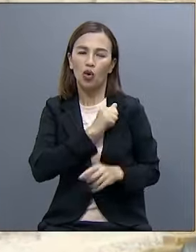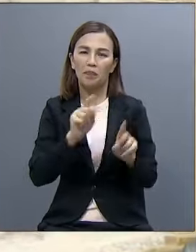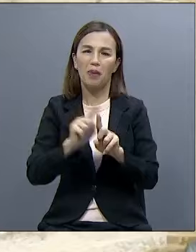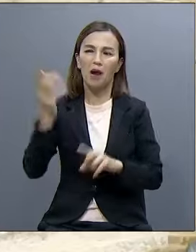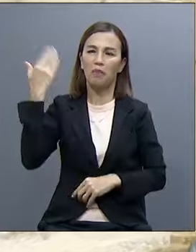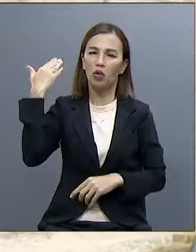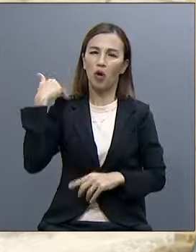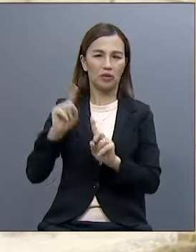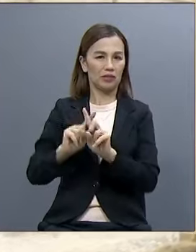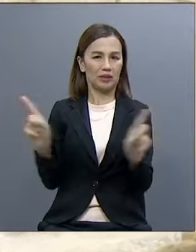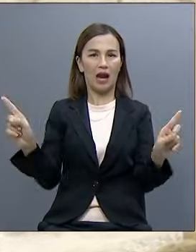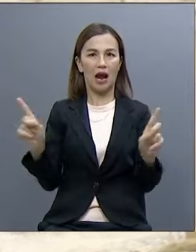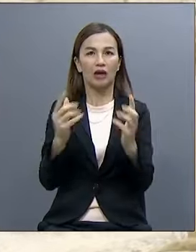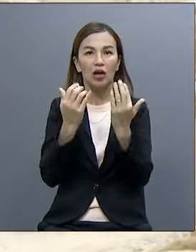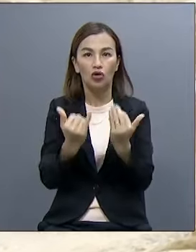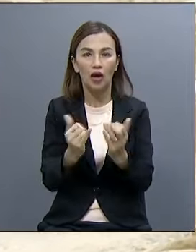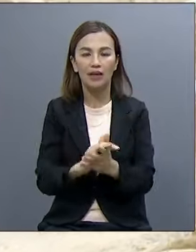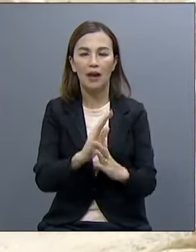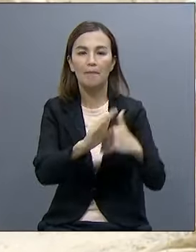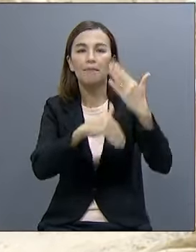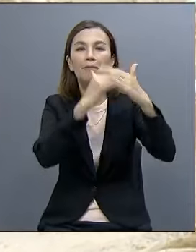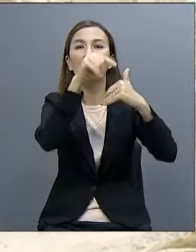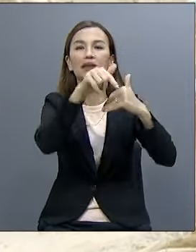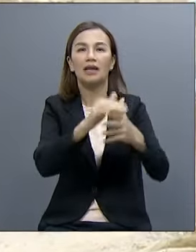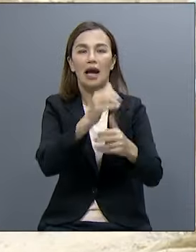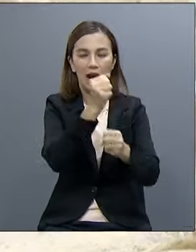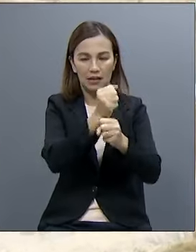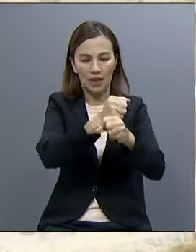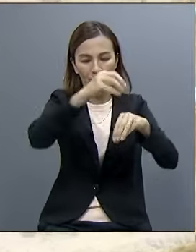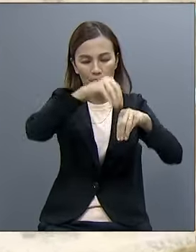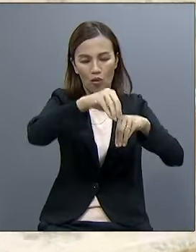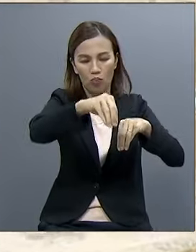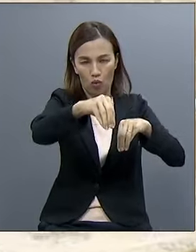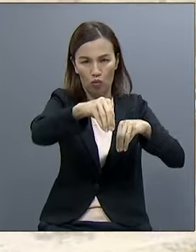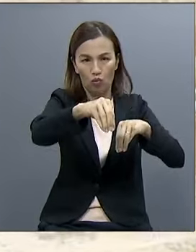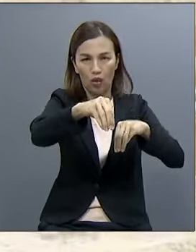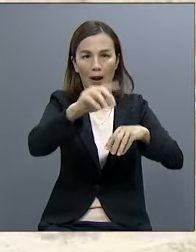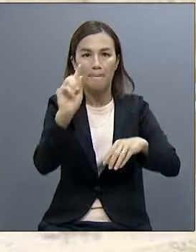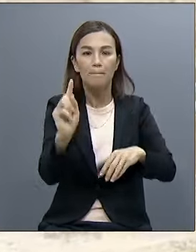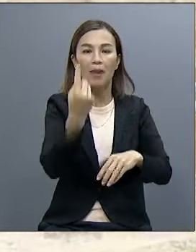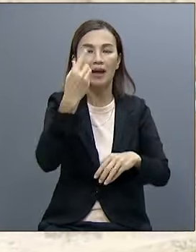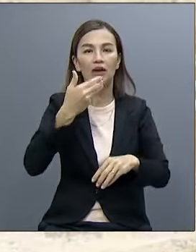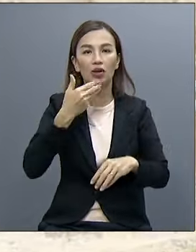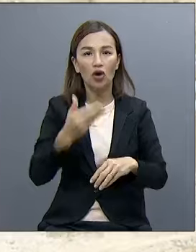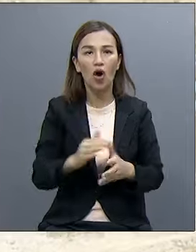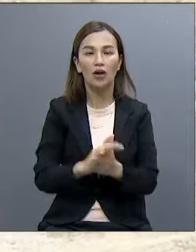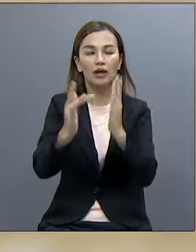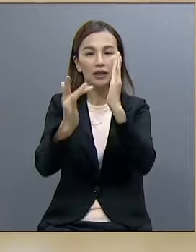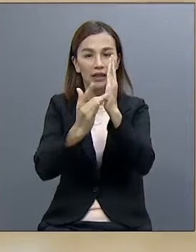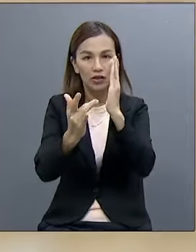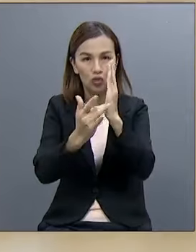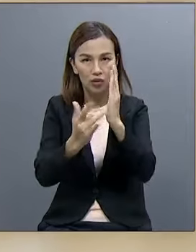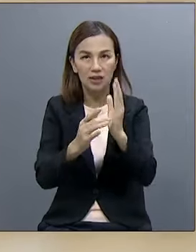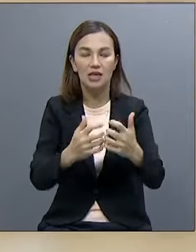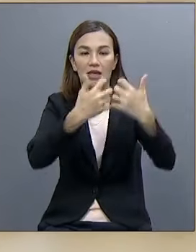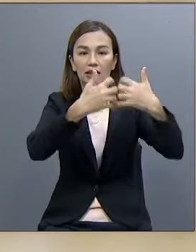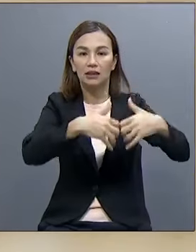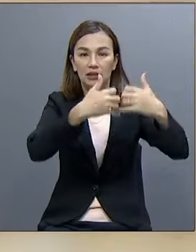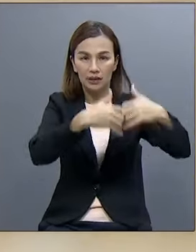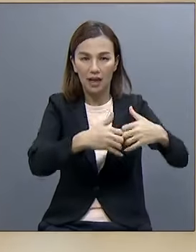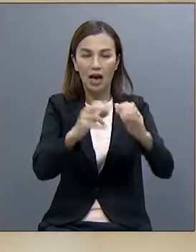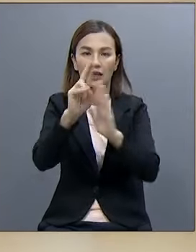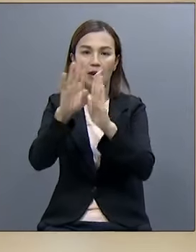าๆนะคือเราก็มีการพัฒนาในการทำเกษตรใหม่ๆตลอดไม่ว่าจะเป็นเทคโนโลยีเครื่องจักรที่นำมาใช้ระบบส